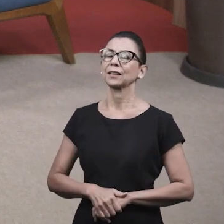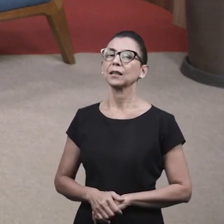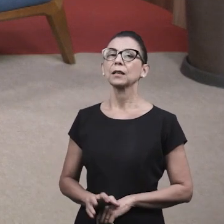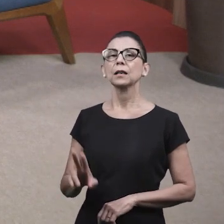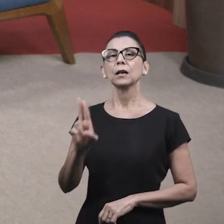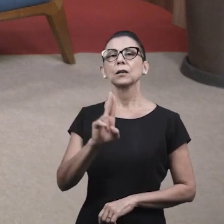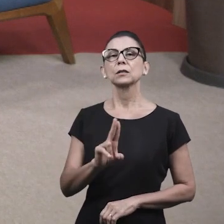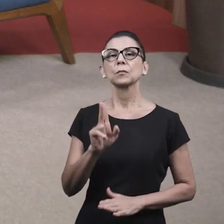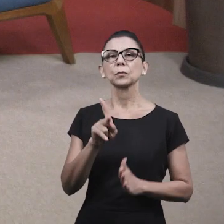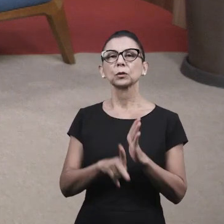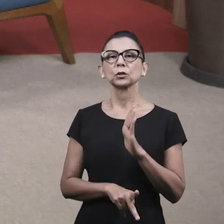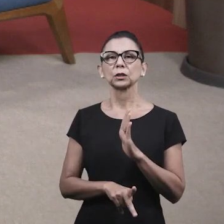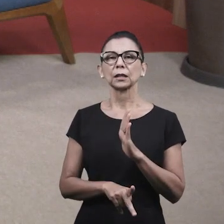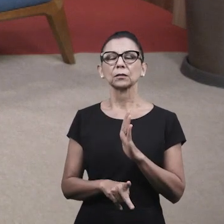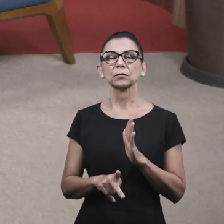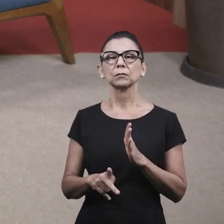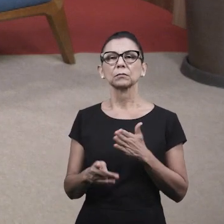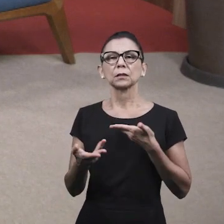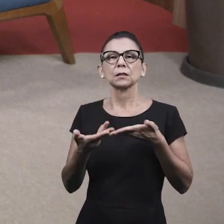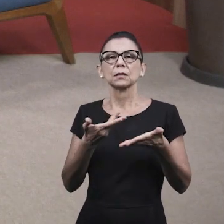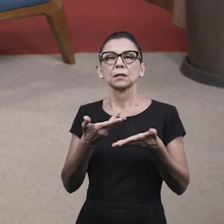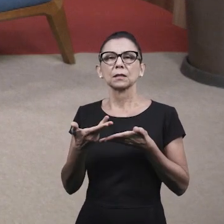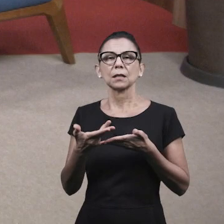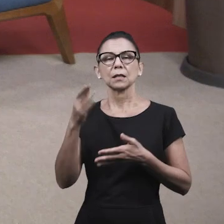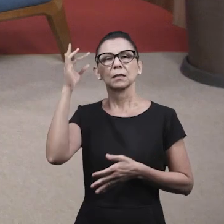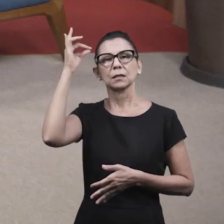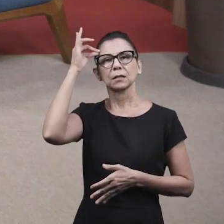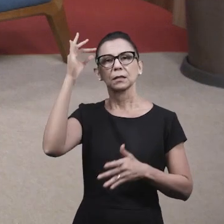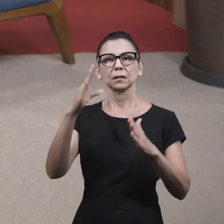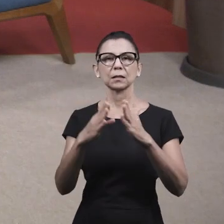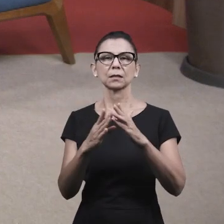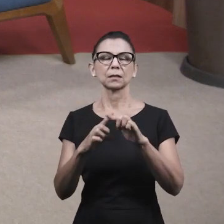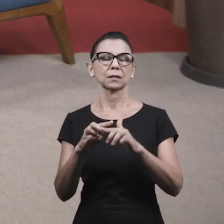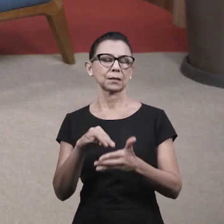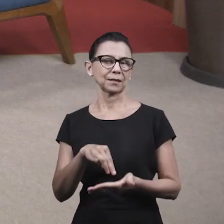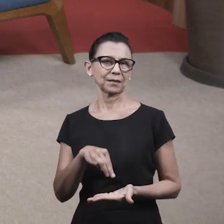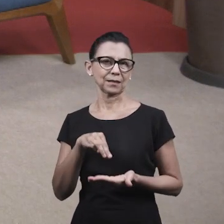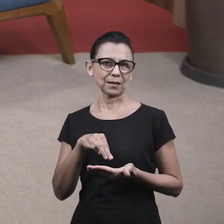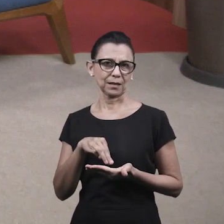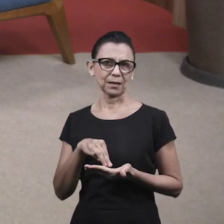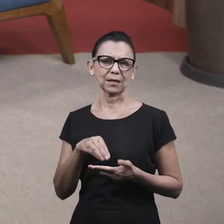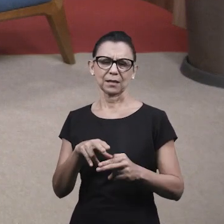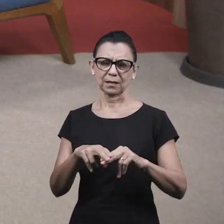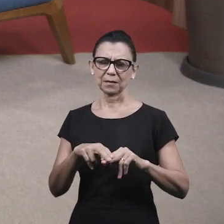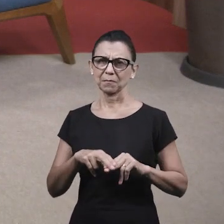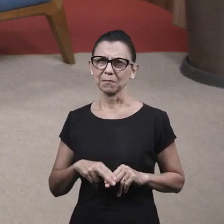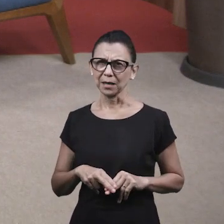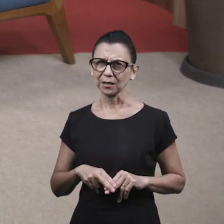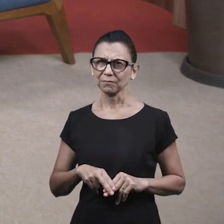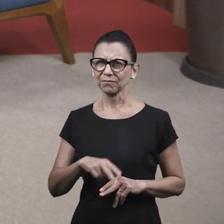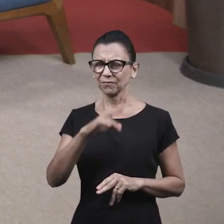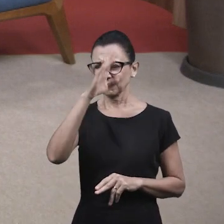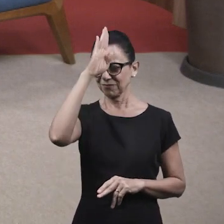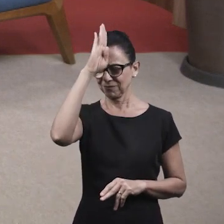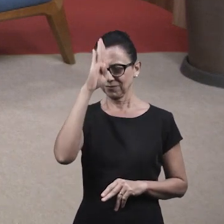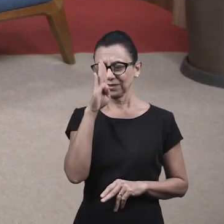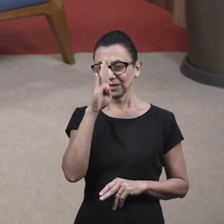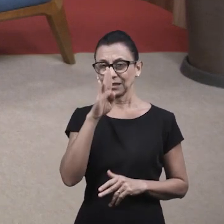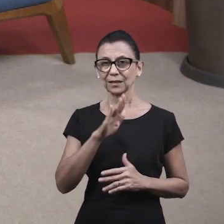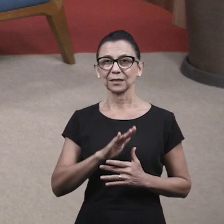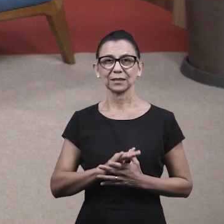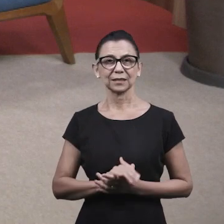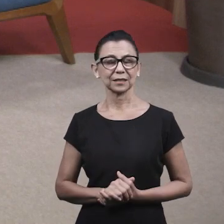à utiliser le projet d'assistance spirituelle de l'Église chrétienne Maranatha. Cette ressource est